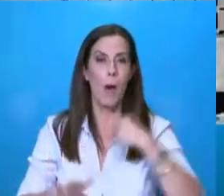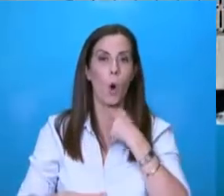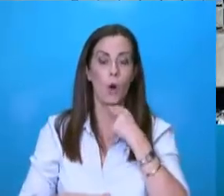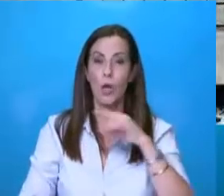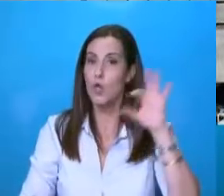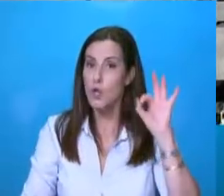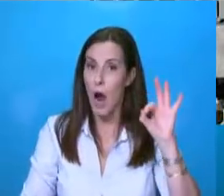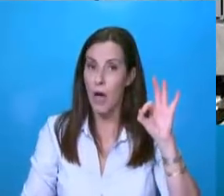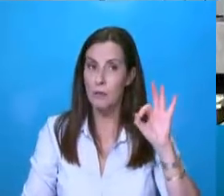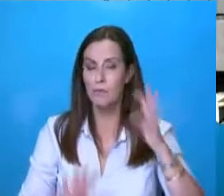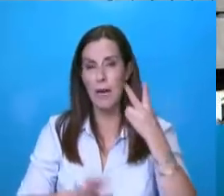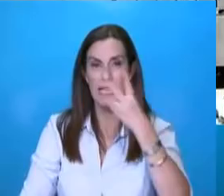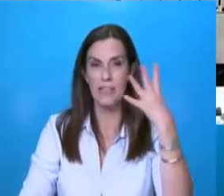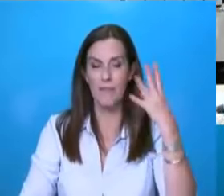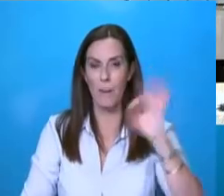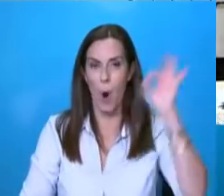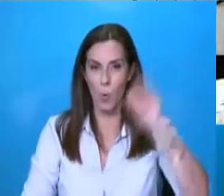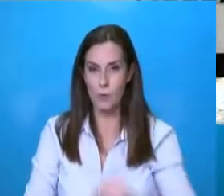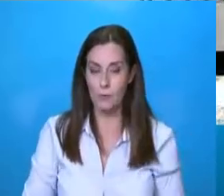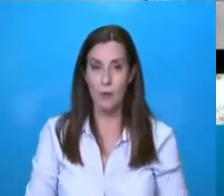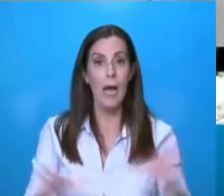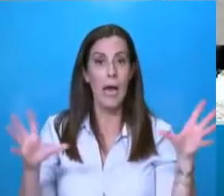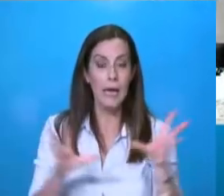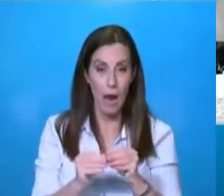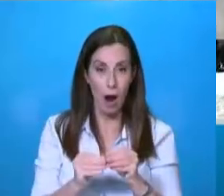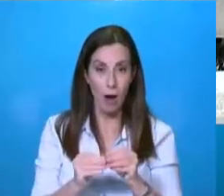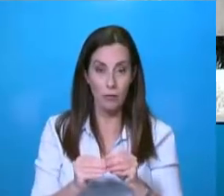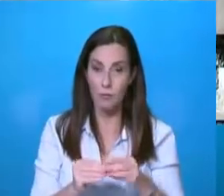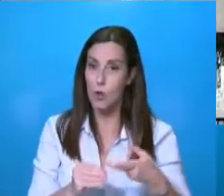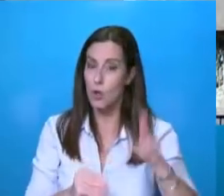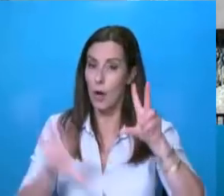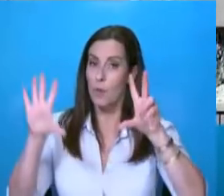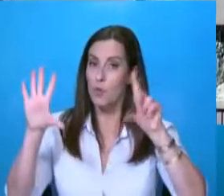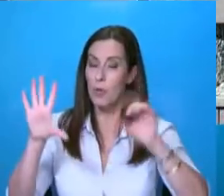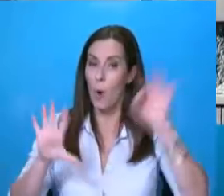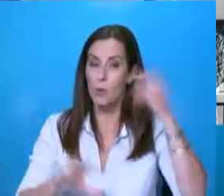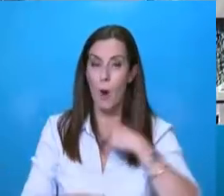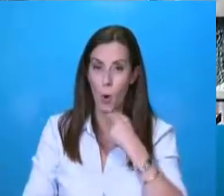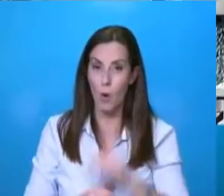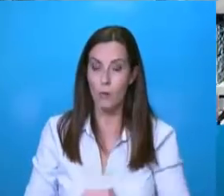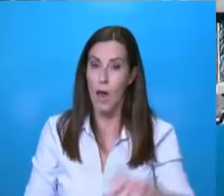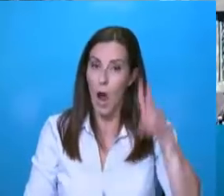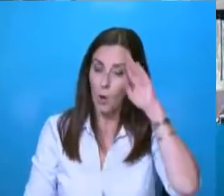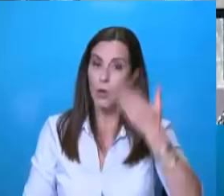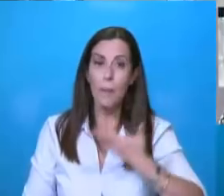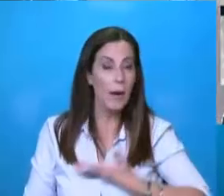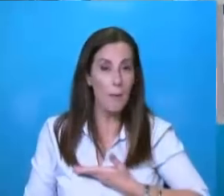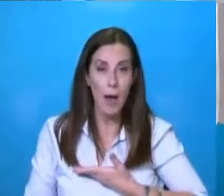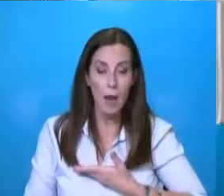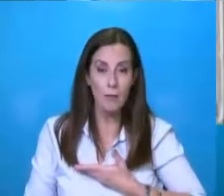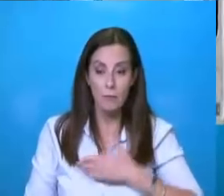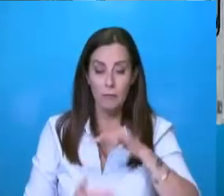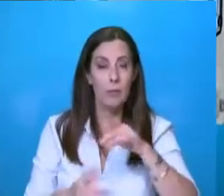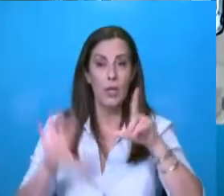ש"ס עוד כ-24%. יחד הן גורפות יותר מ-80% מהקולות. הליכוד מקבל בקלפיות ביישובים